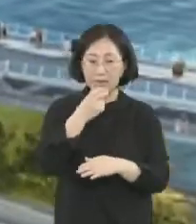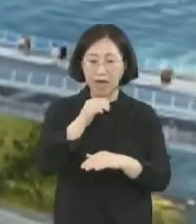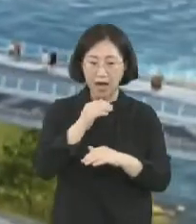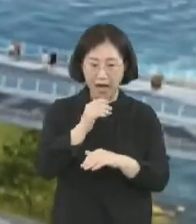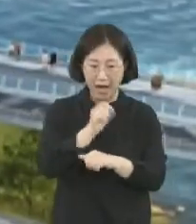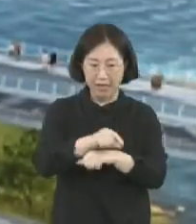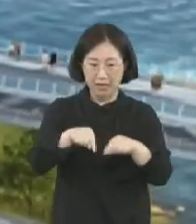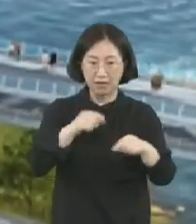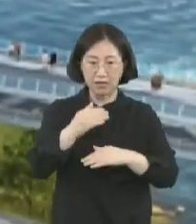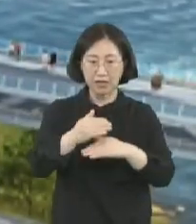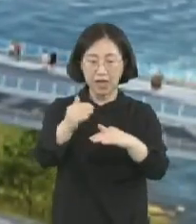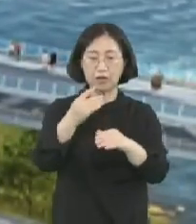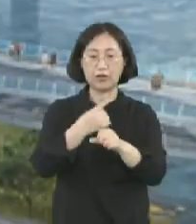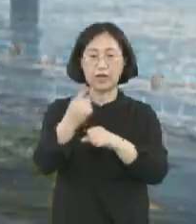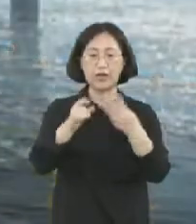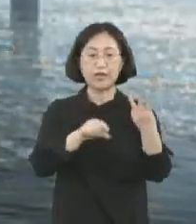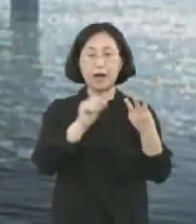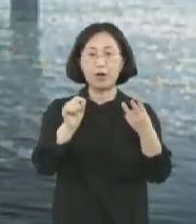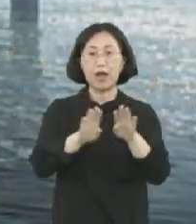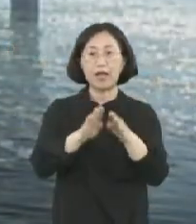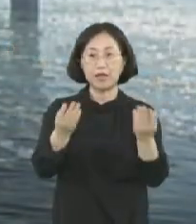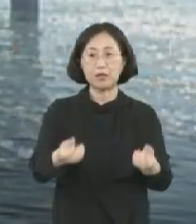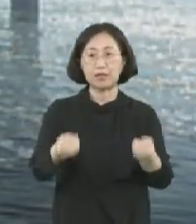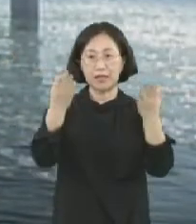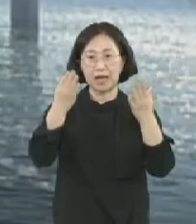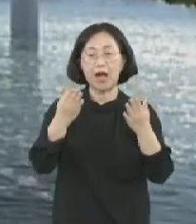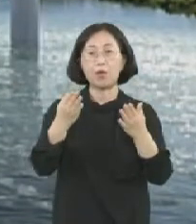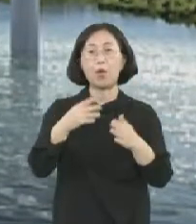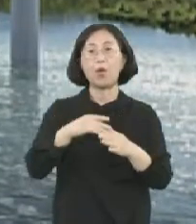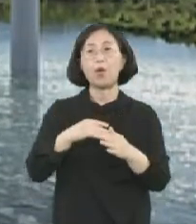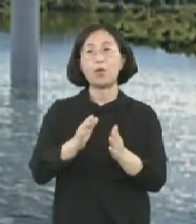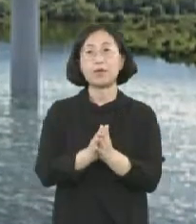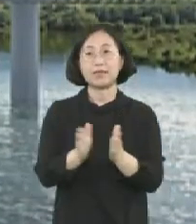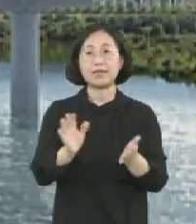거쳐 내년 3월 개통식을 하고 일반에 개방할 계획입니다